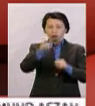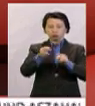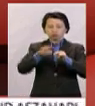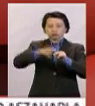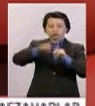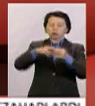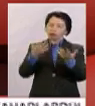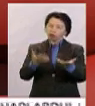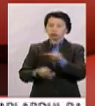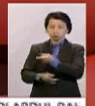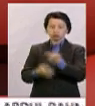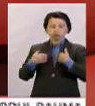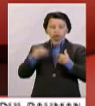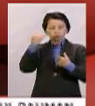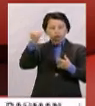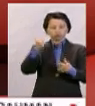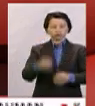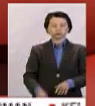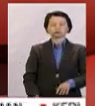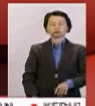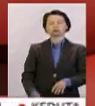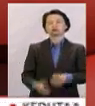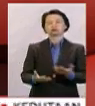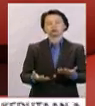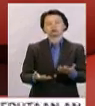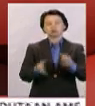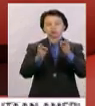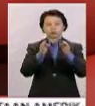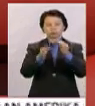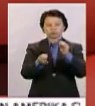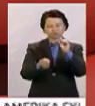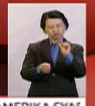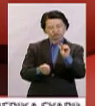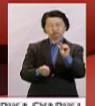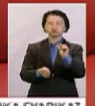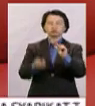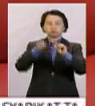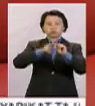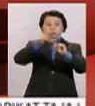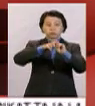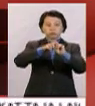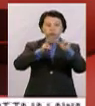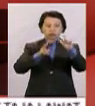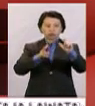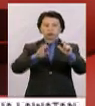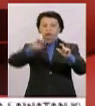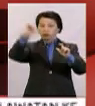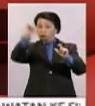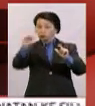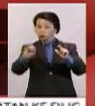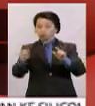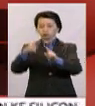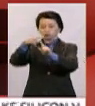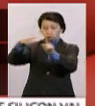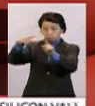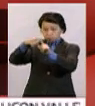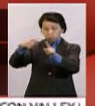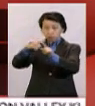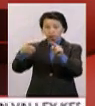ditingkatkan. When the minimum wage increases, when the percentage is